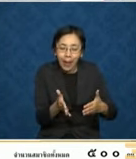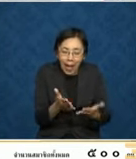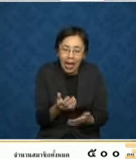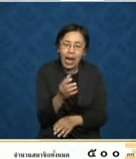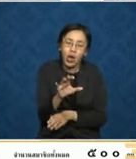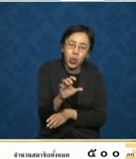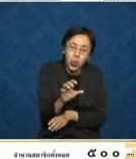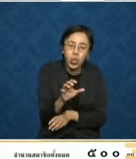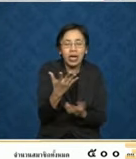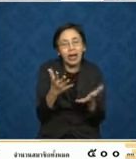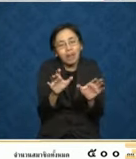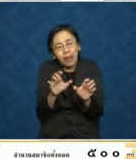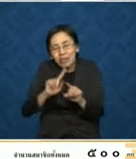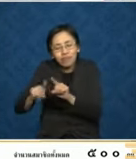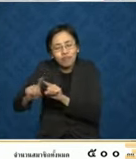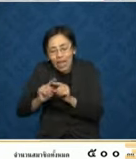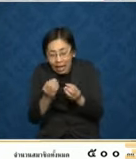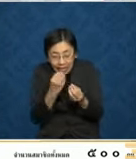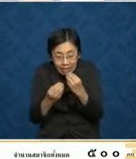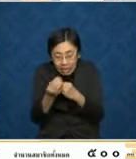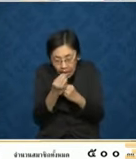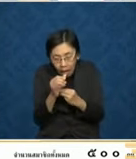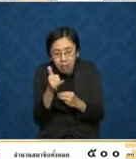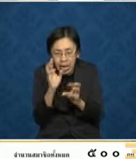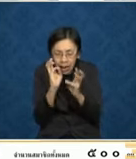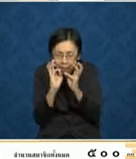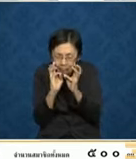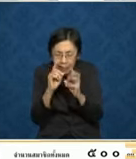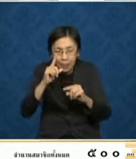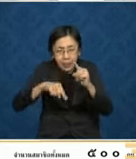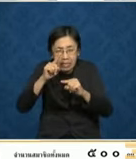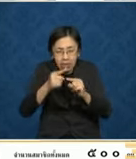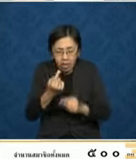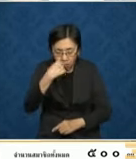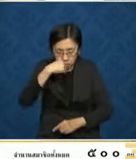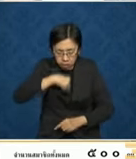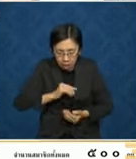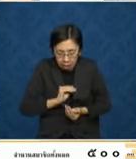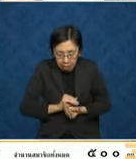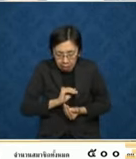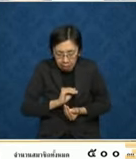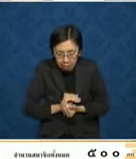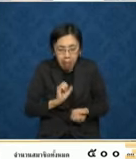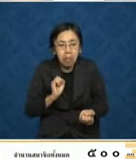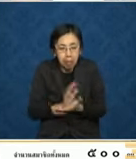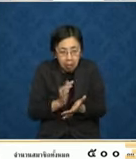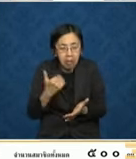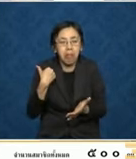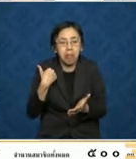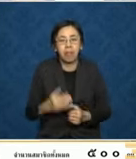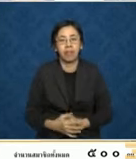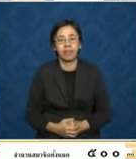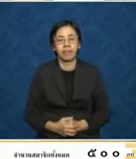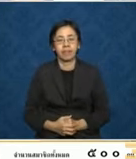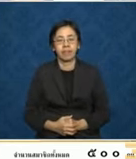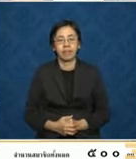กๆวันนะคะท่านประธานอันนี้แหละค่ะท่านประธานค่ะดิฉันก็ได้ไปดูผลสำรวจของกรมมลพิษเกี่